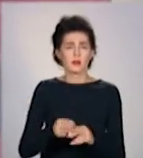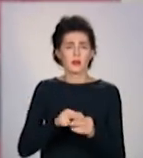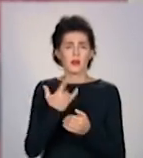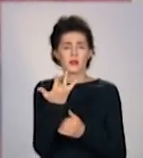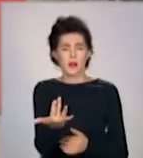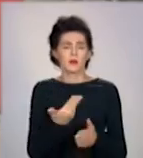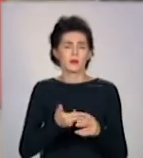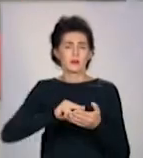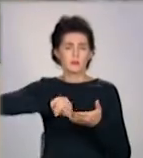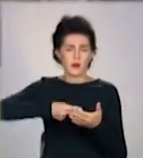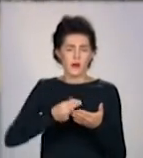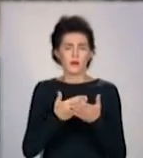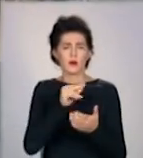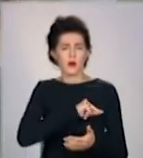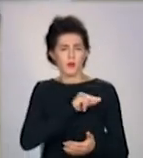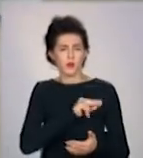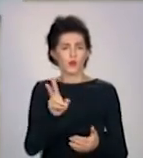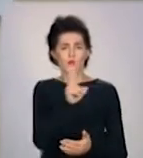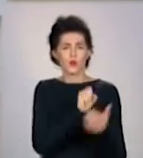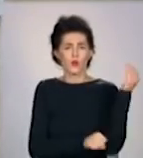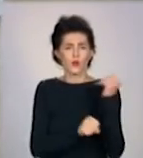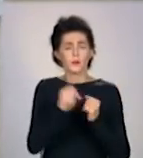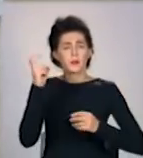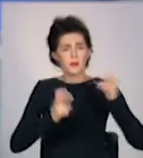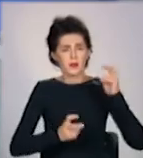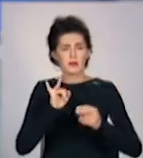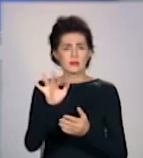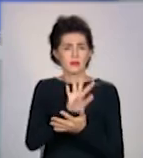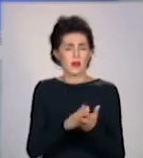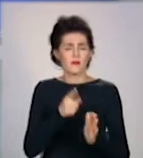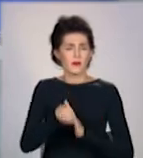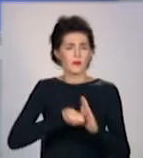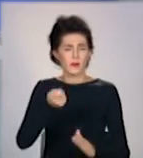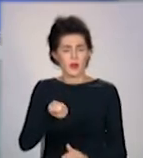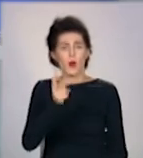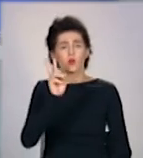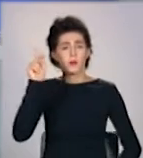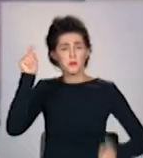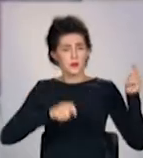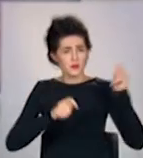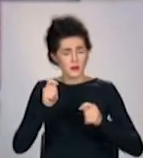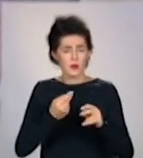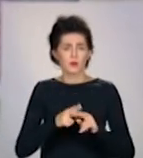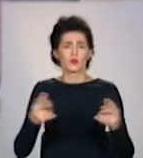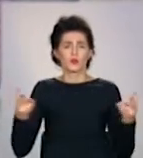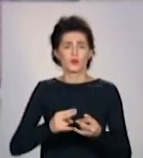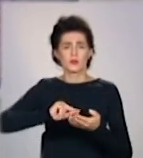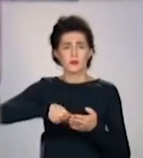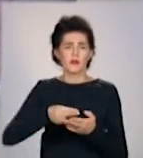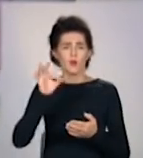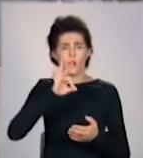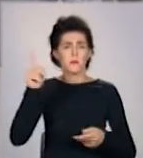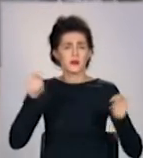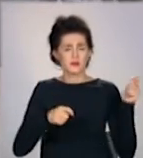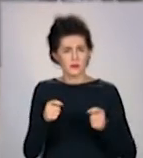заяву, довідку з роботи для працівників комунальних підприємств, а для внутрішньопереміщених осіб обов'язковою є довідка